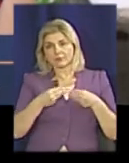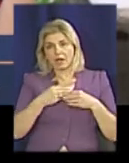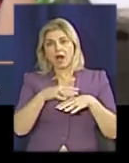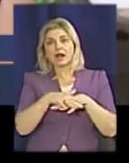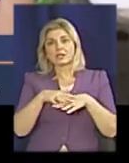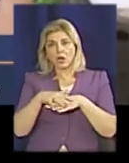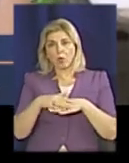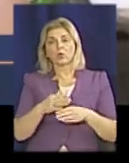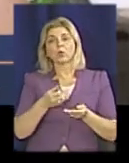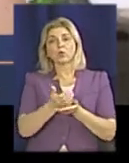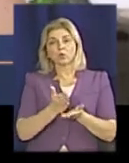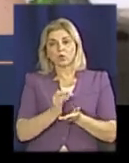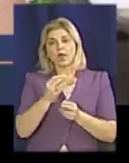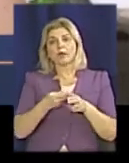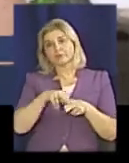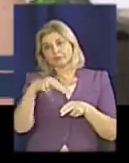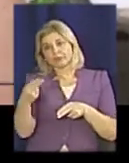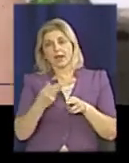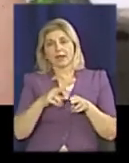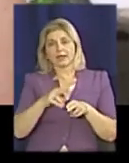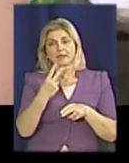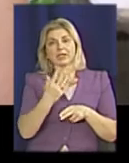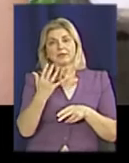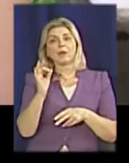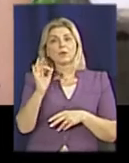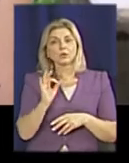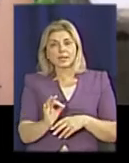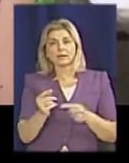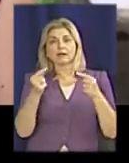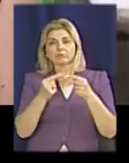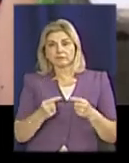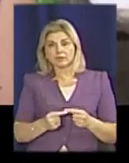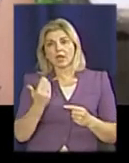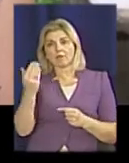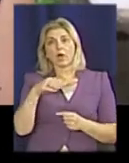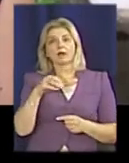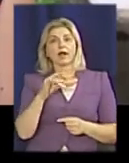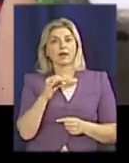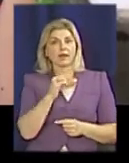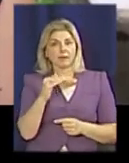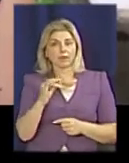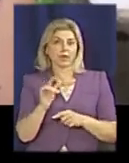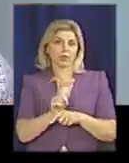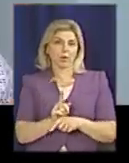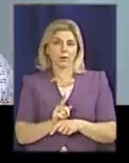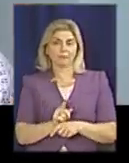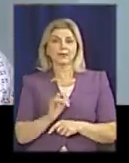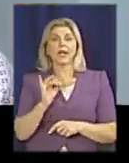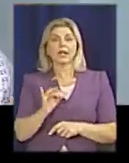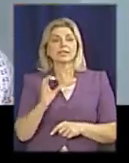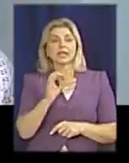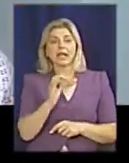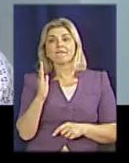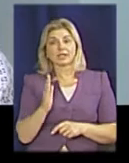послуг, і ми компенсуємо ці 25% згідно їх тарифу, згідно норми. Сергій